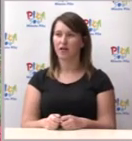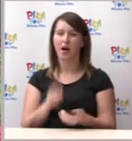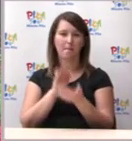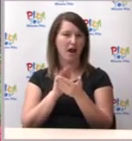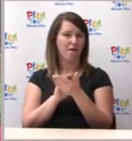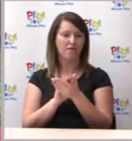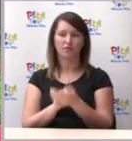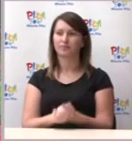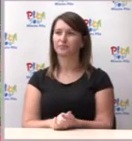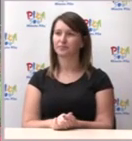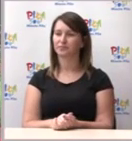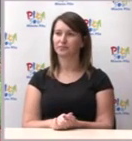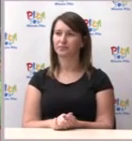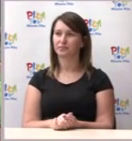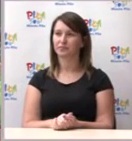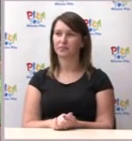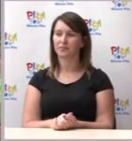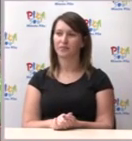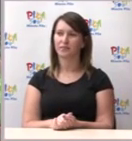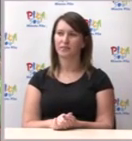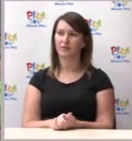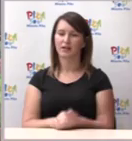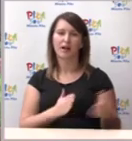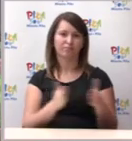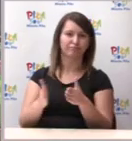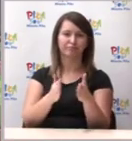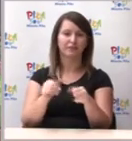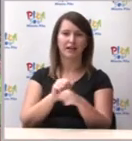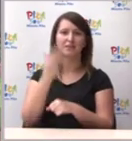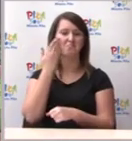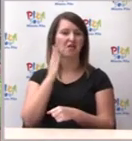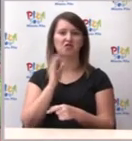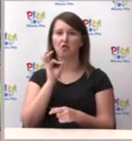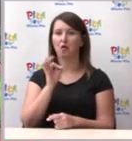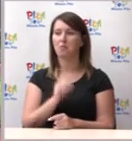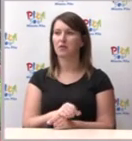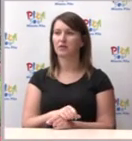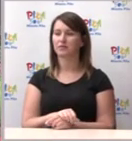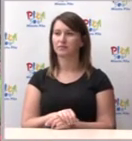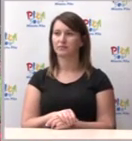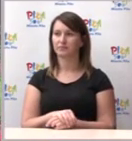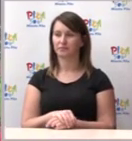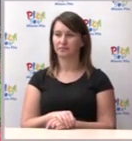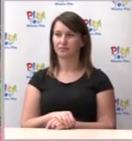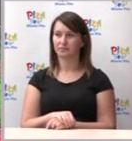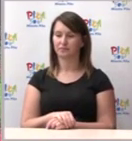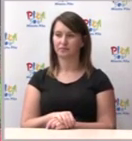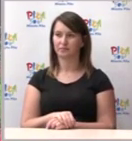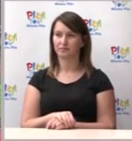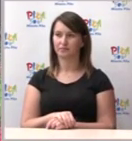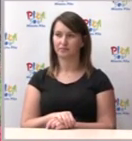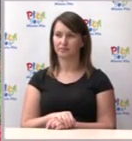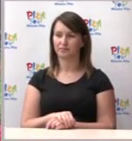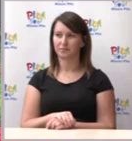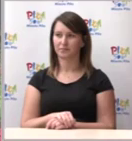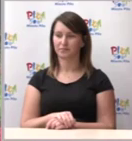pobiec swój rekord, bo trasa jest bardzo szybka, wręcz chyba najszybsza w Polsce. A więc cieszymy się, że taką imprezę